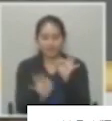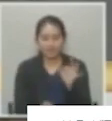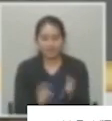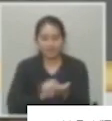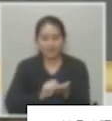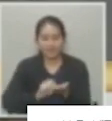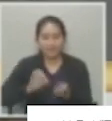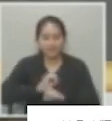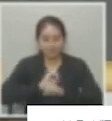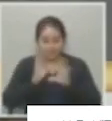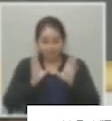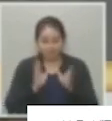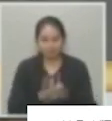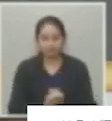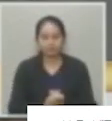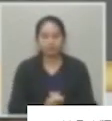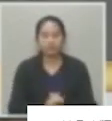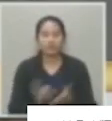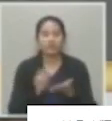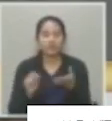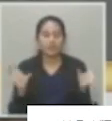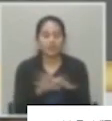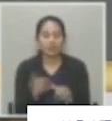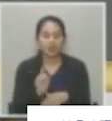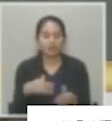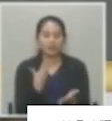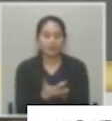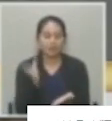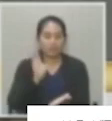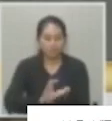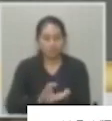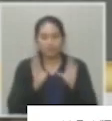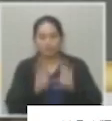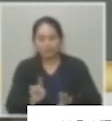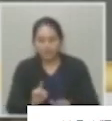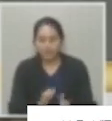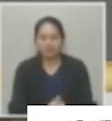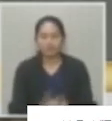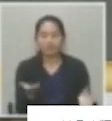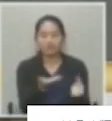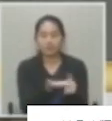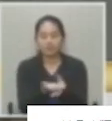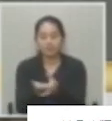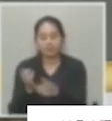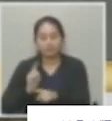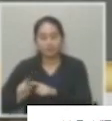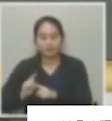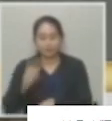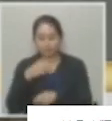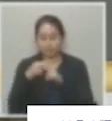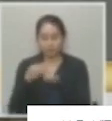าดนั้นเขียนถึงเรื่องอะไรครับเรื่องเงินก็ประมาณเป็นยังไงหลายฉบับไม่ใช่เฉพาะฉบับนั้น